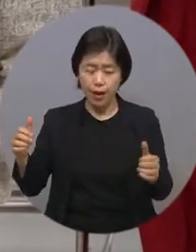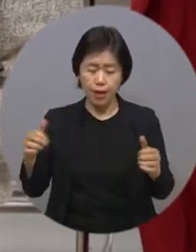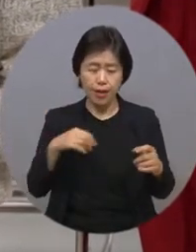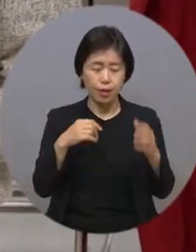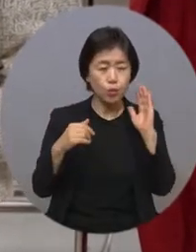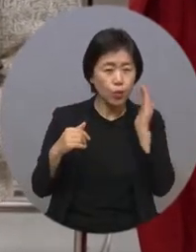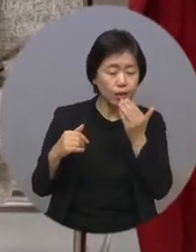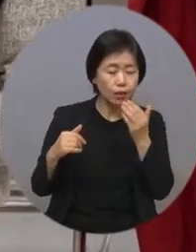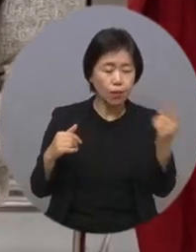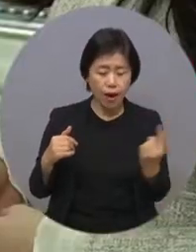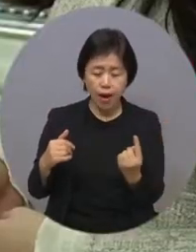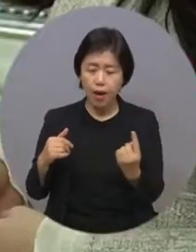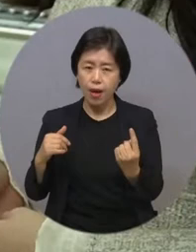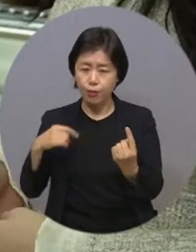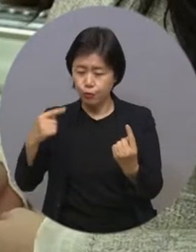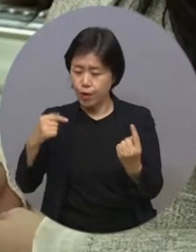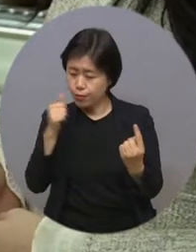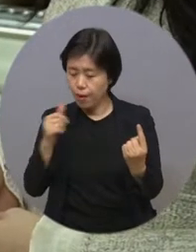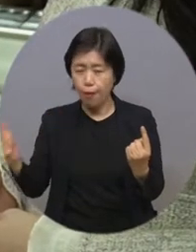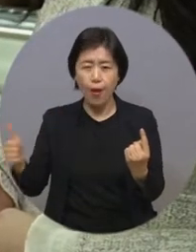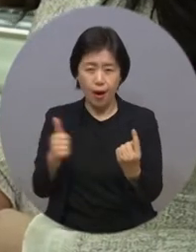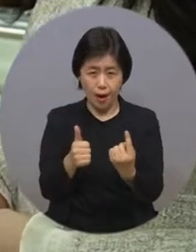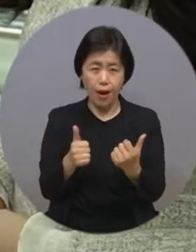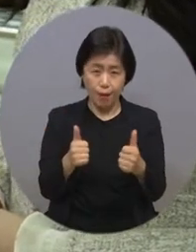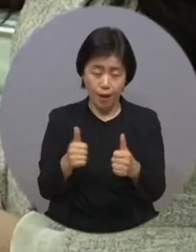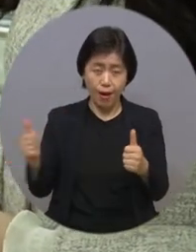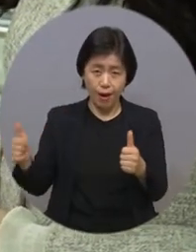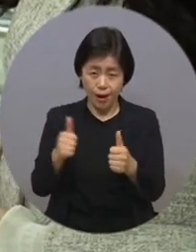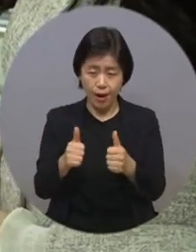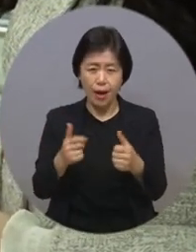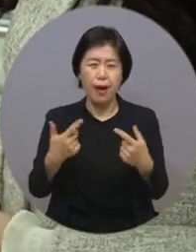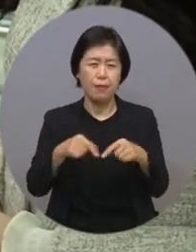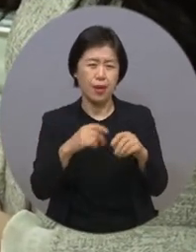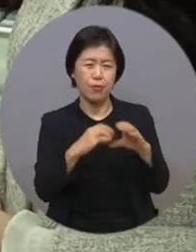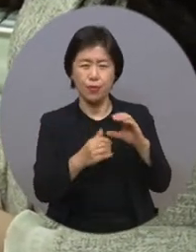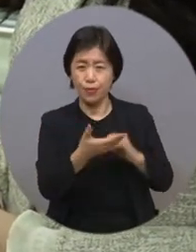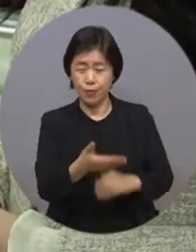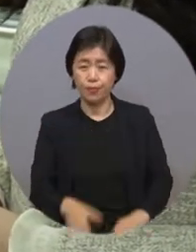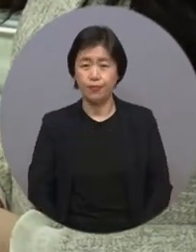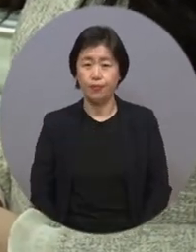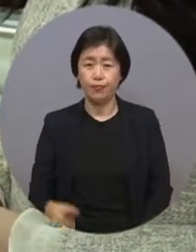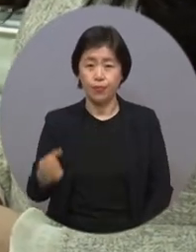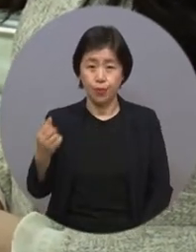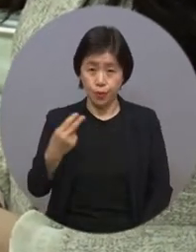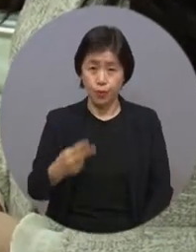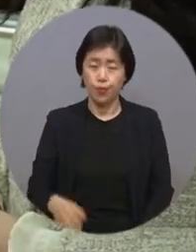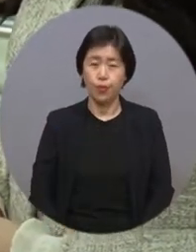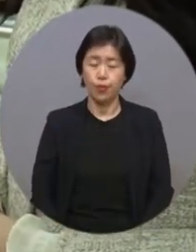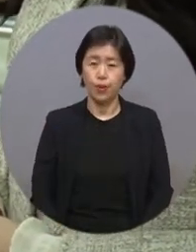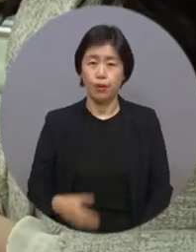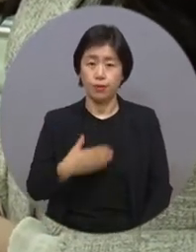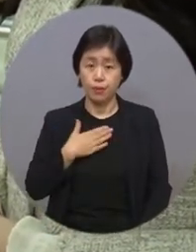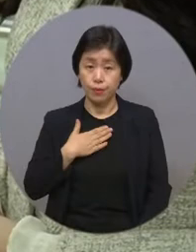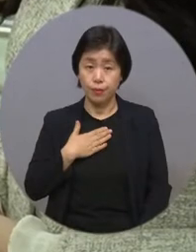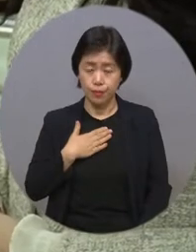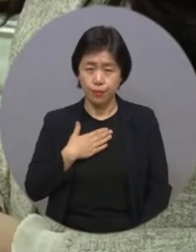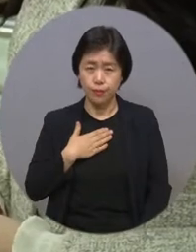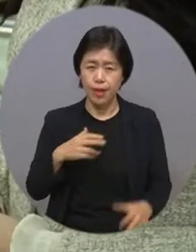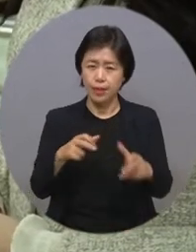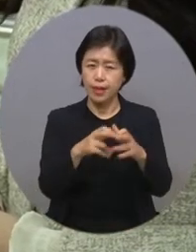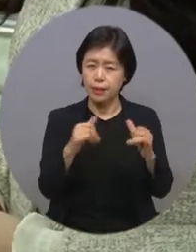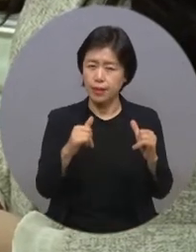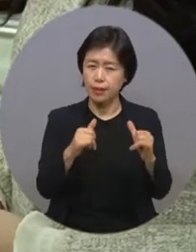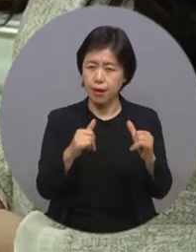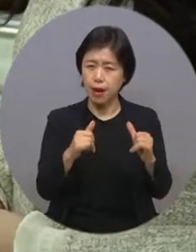교육 같이 진행해 주시고요. 네. 이제 중간중간에 교육 중에 중요한 포인트들은 저도 아무래도 신입사원들도 많이 교육하고